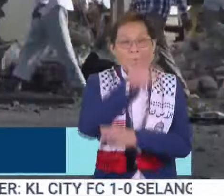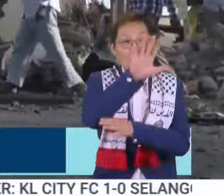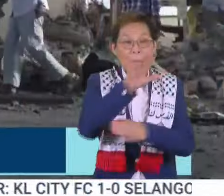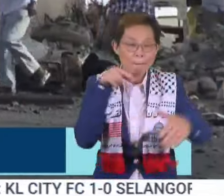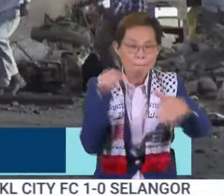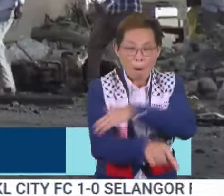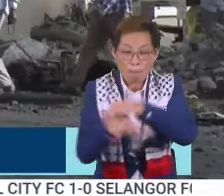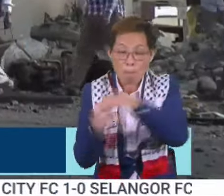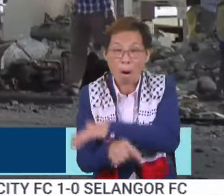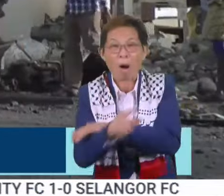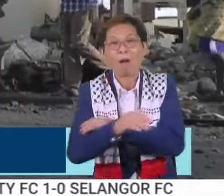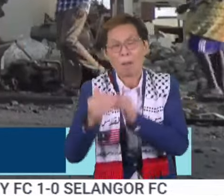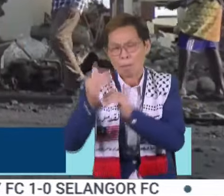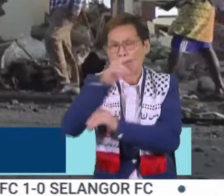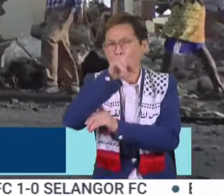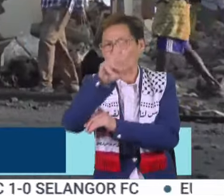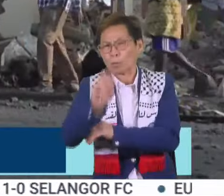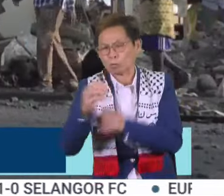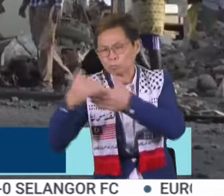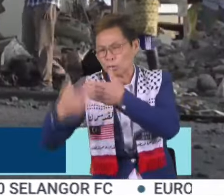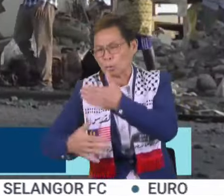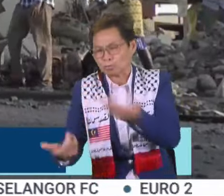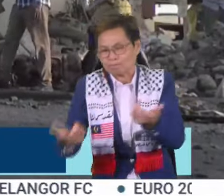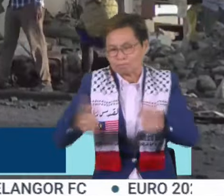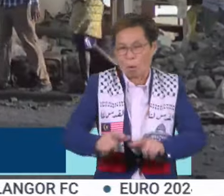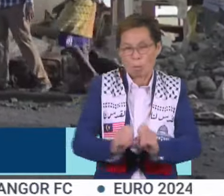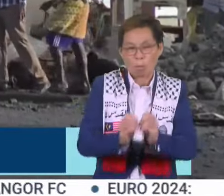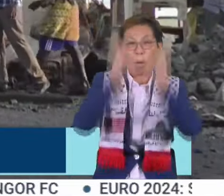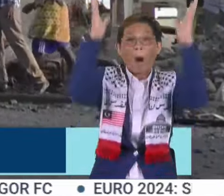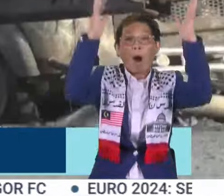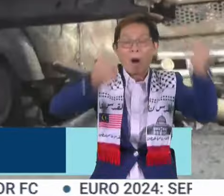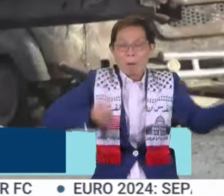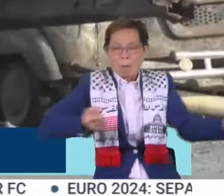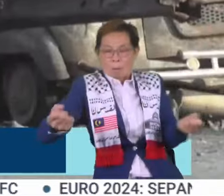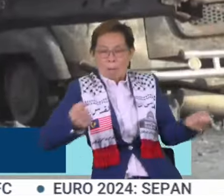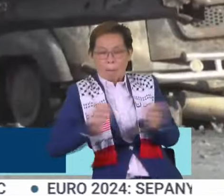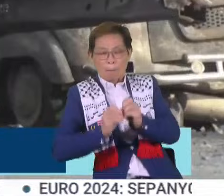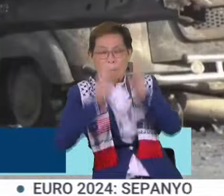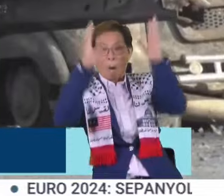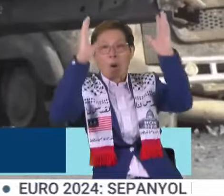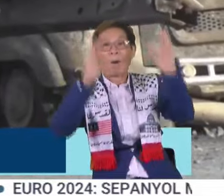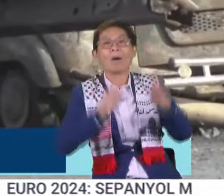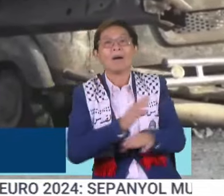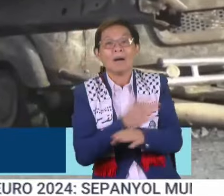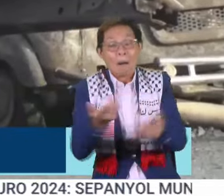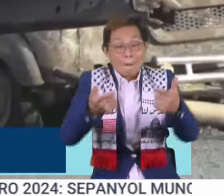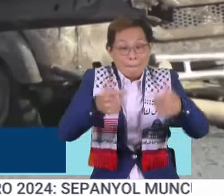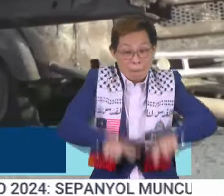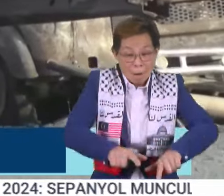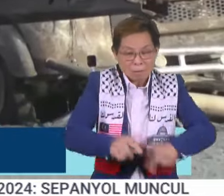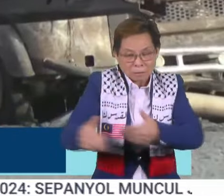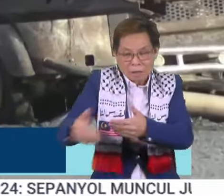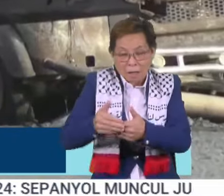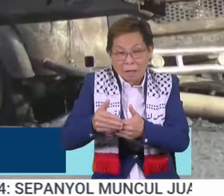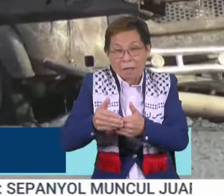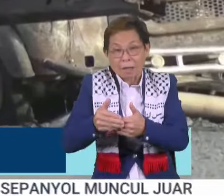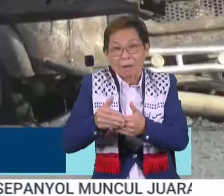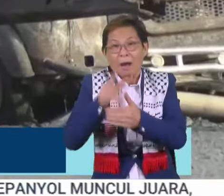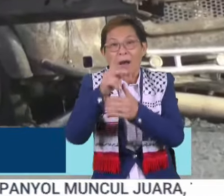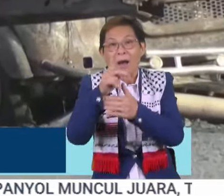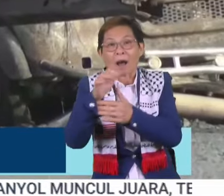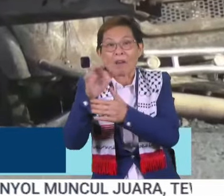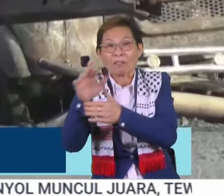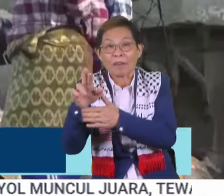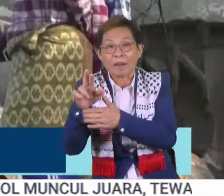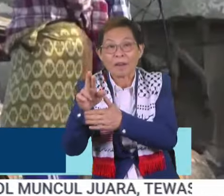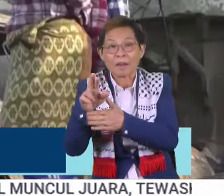5 terbunuh manakala lebih 20 cedera dalam kejadian letupan bom kereta di Bandar Mogadishu. Kejadian berlaku berhampiran sebuah kafe